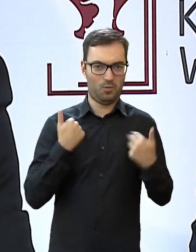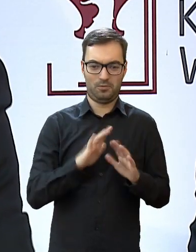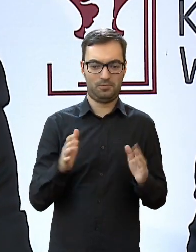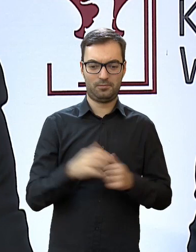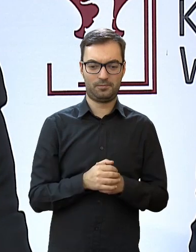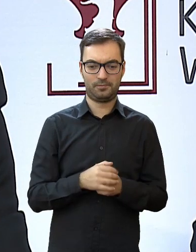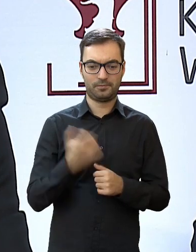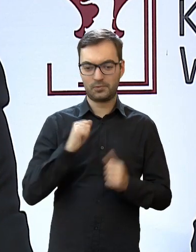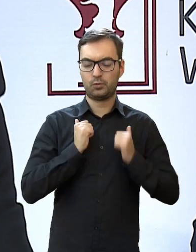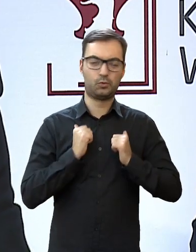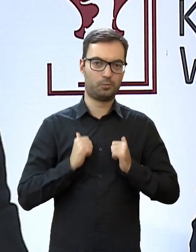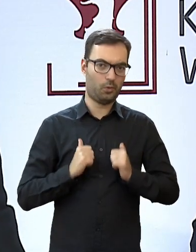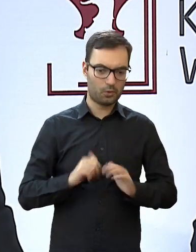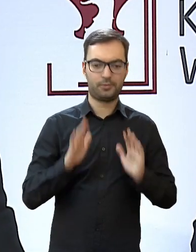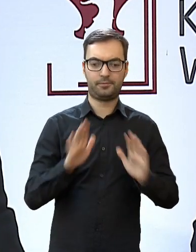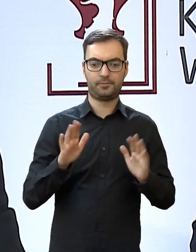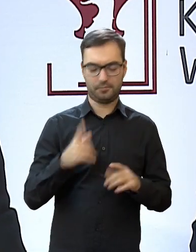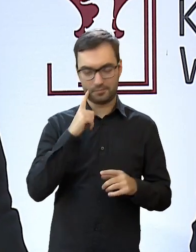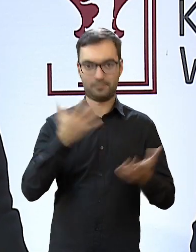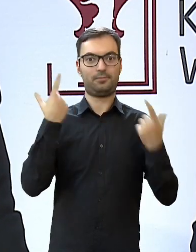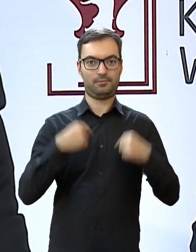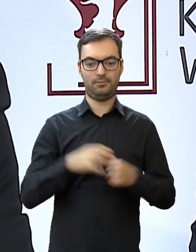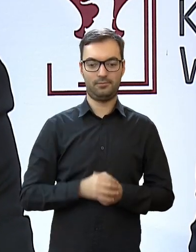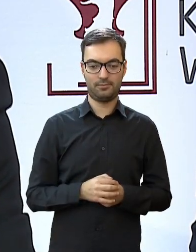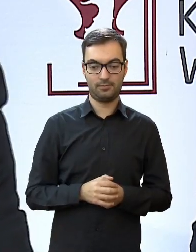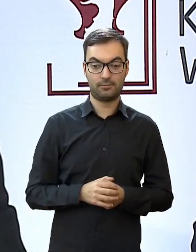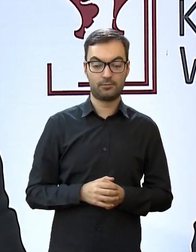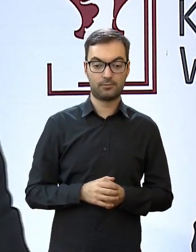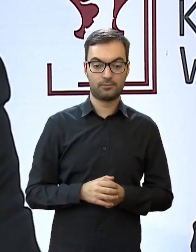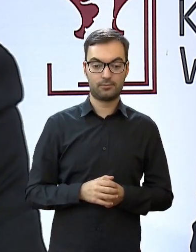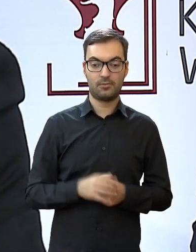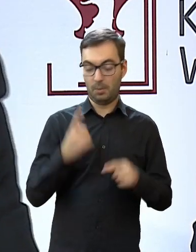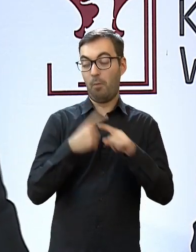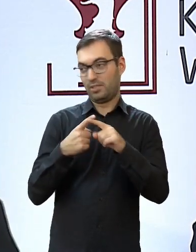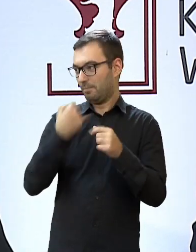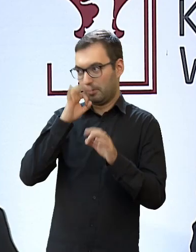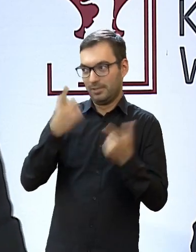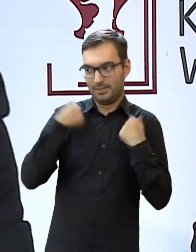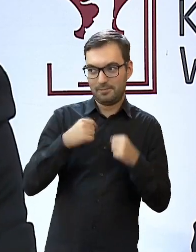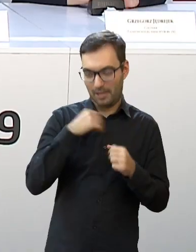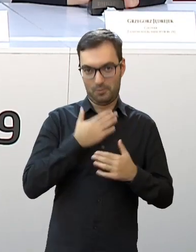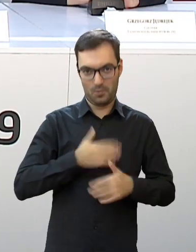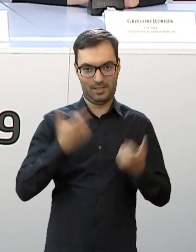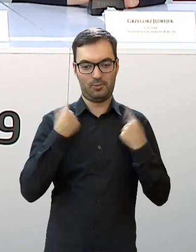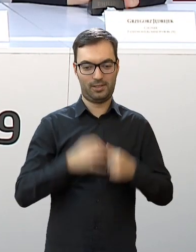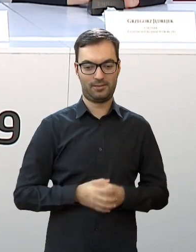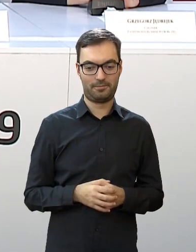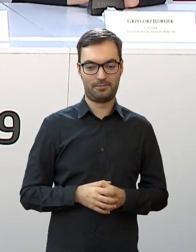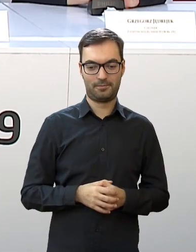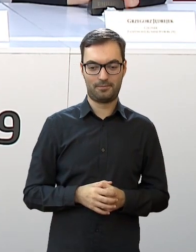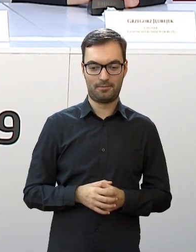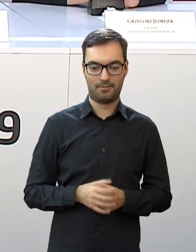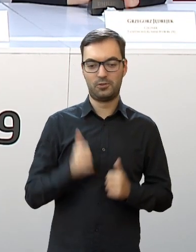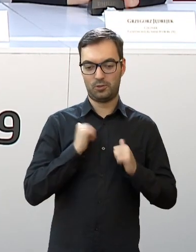bardzo spokojne, bardzo, byłem zaskoczony. Jak? Pozytywnie. Pozytywnie, tak, z tego punktu widzenia pozytywnie. Bardzo